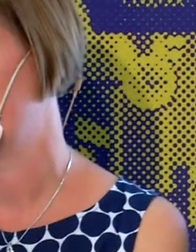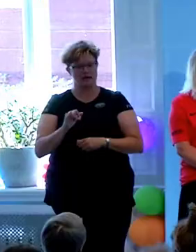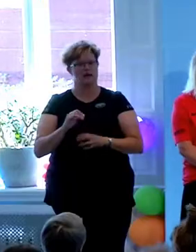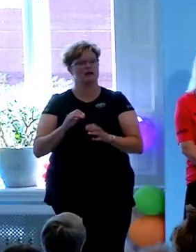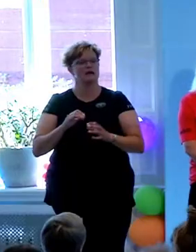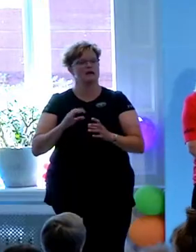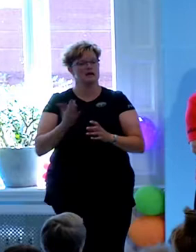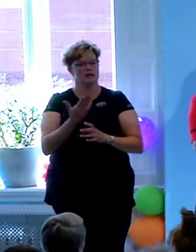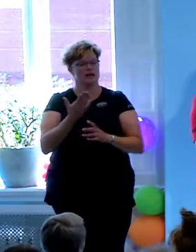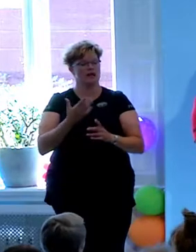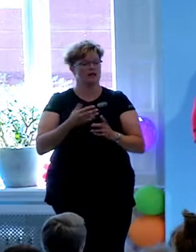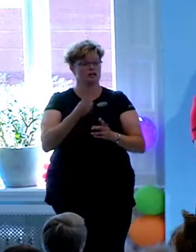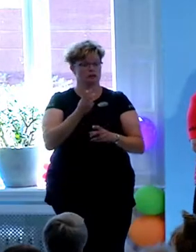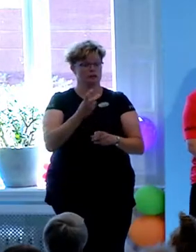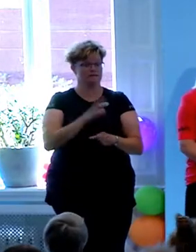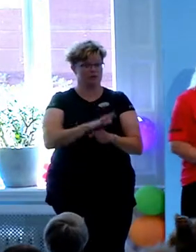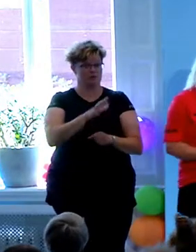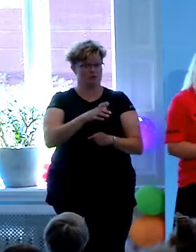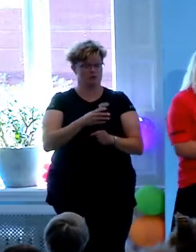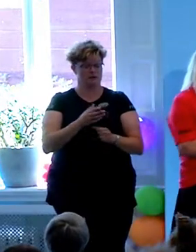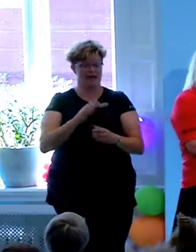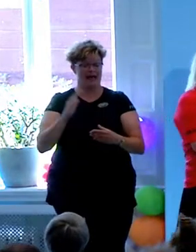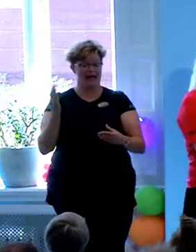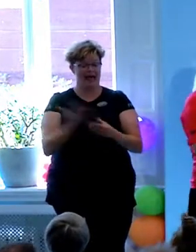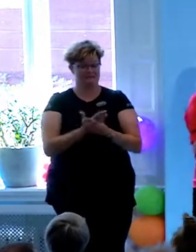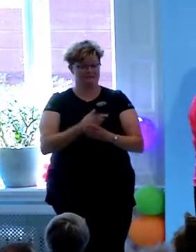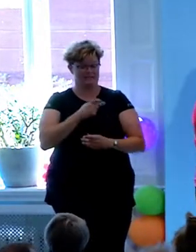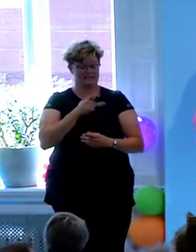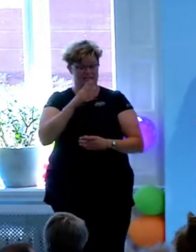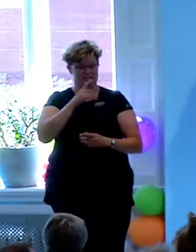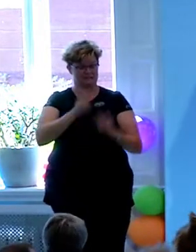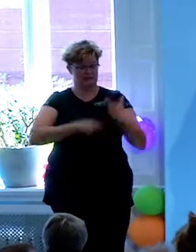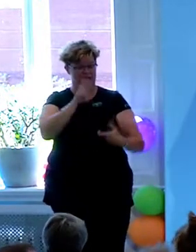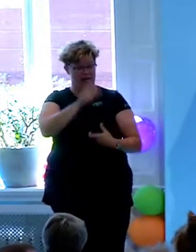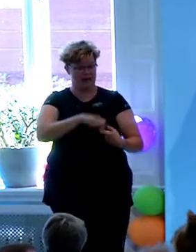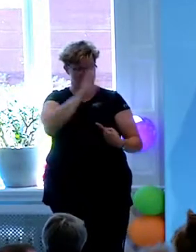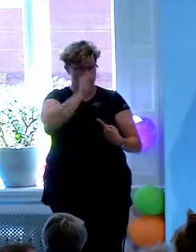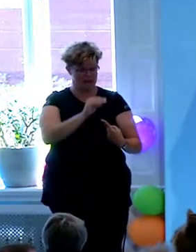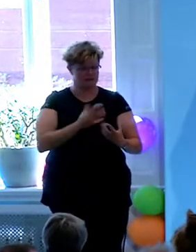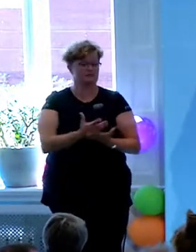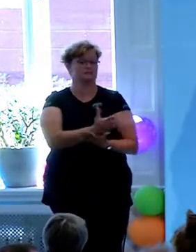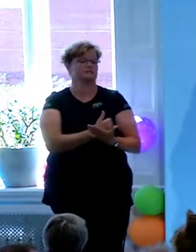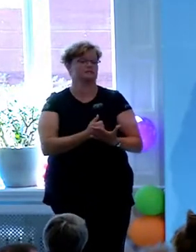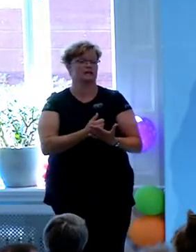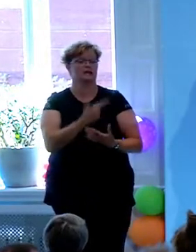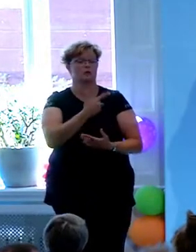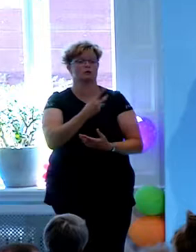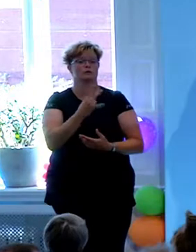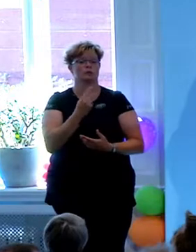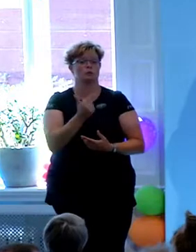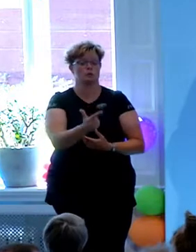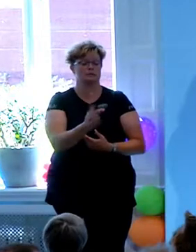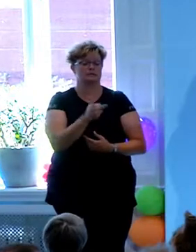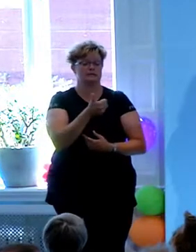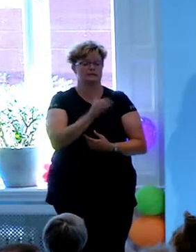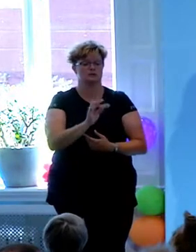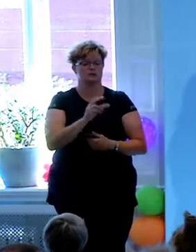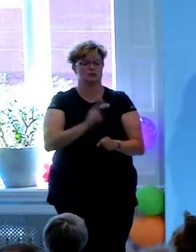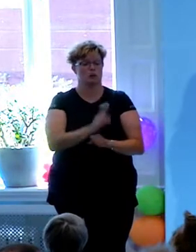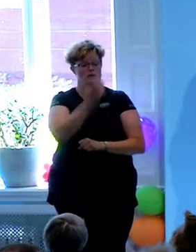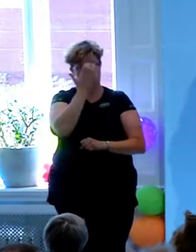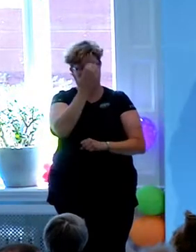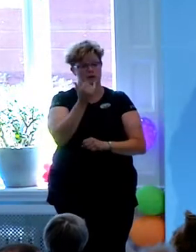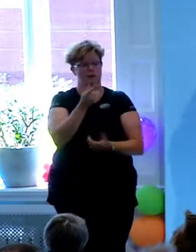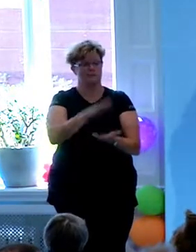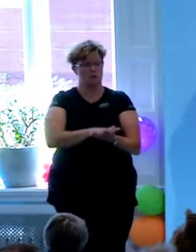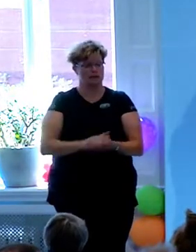2015 så tjänade en allsvensk spelare som är man i genomsnitt 72 612